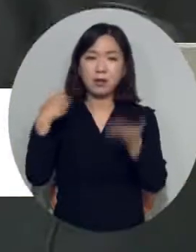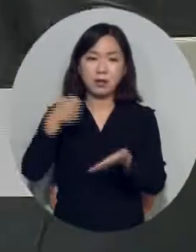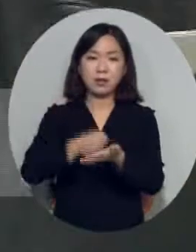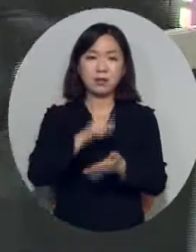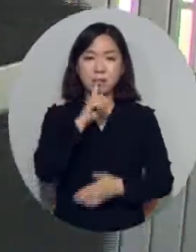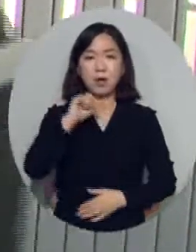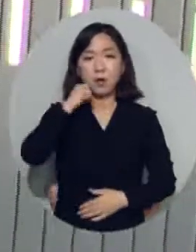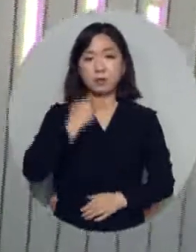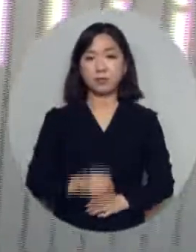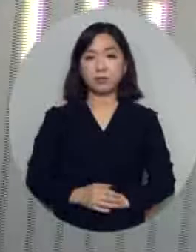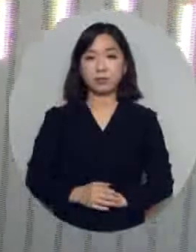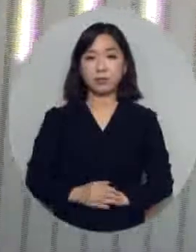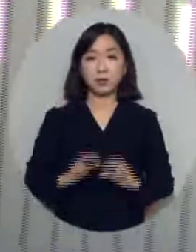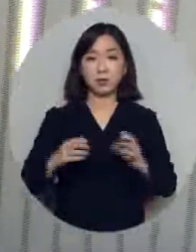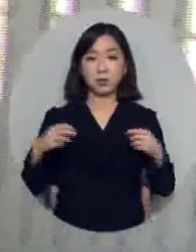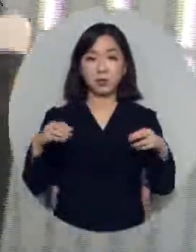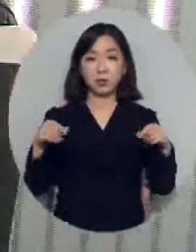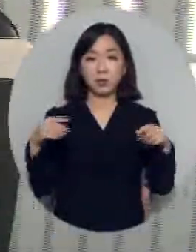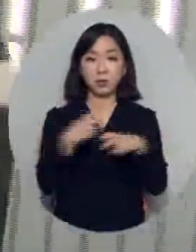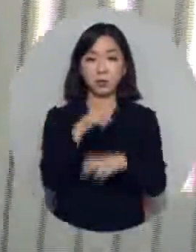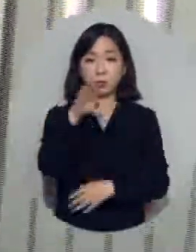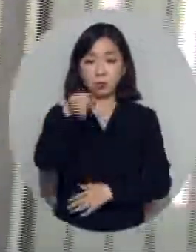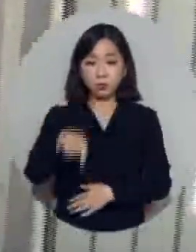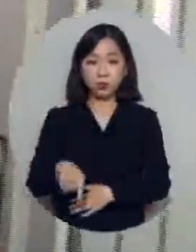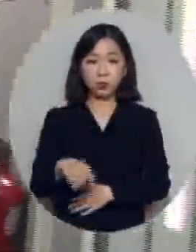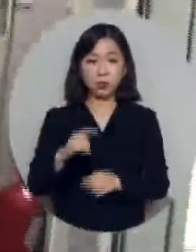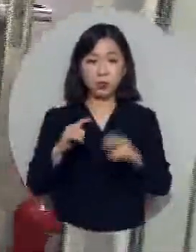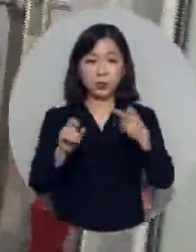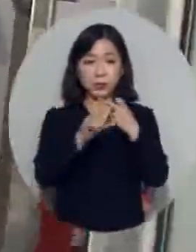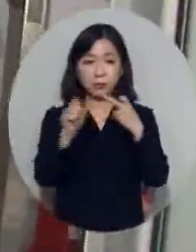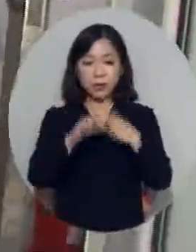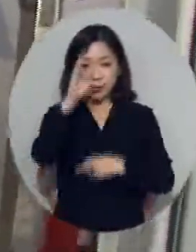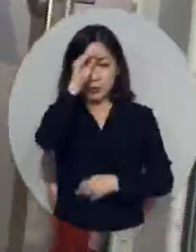말씀드리기는. 국토교통부는 다음 달 시범 운항을 한뒤